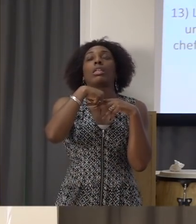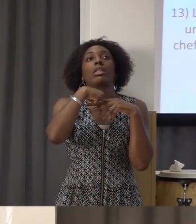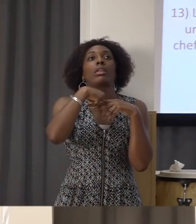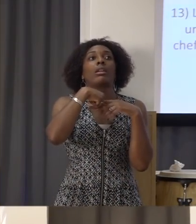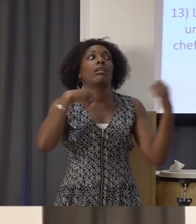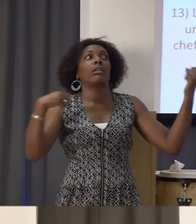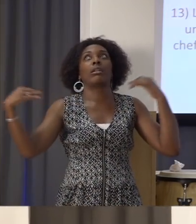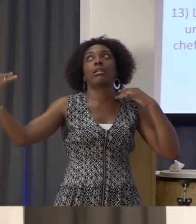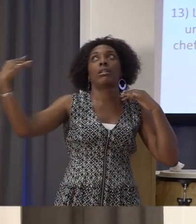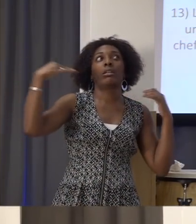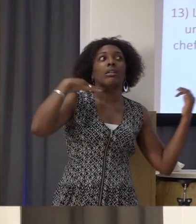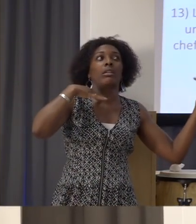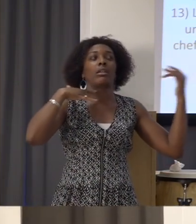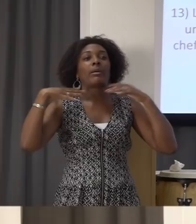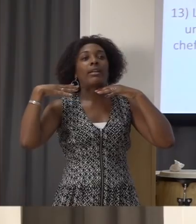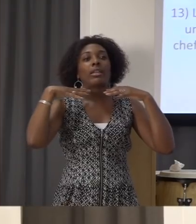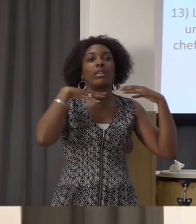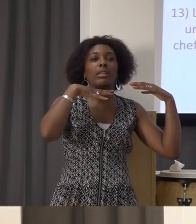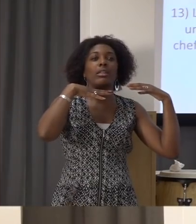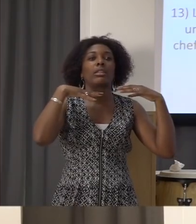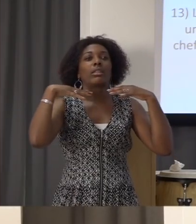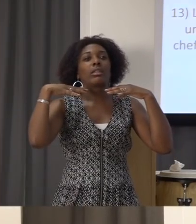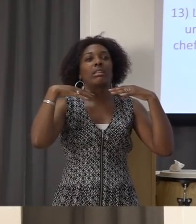et ils stagnent.